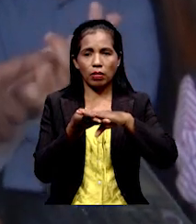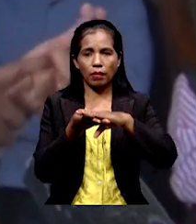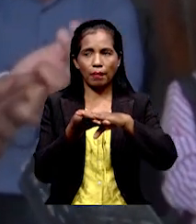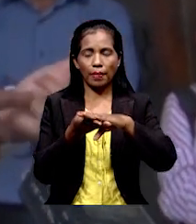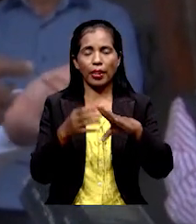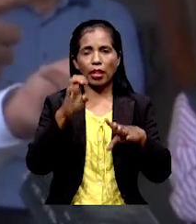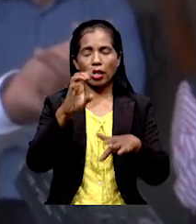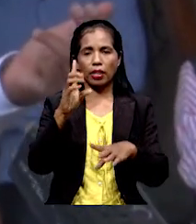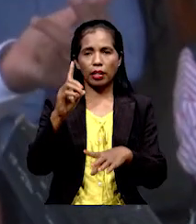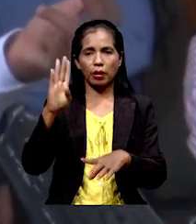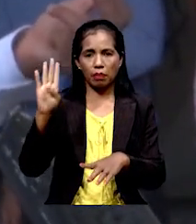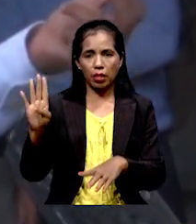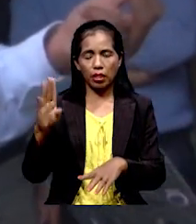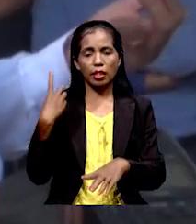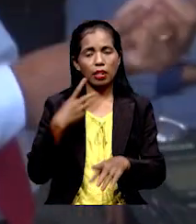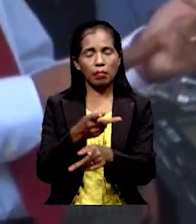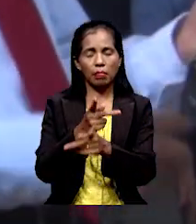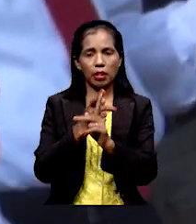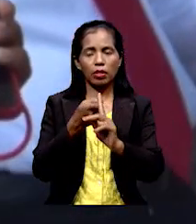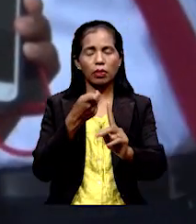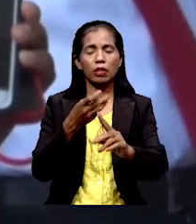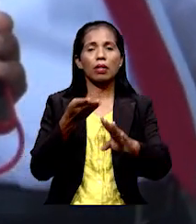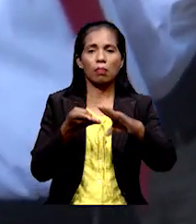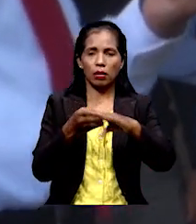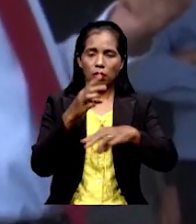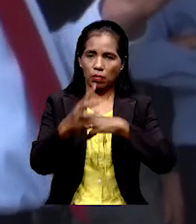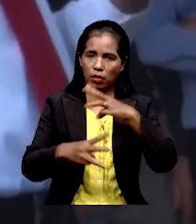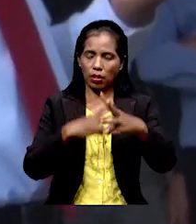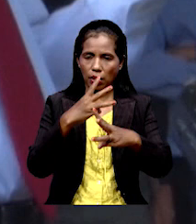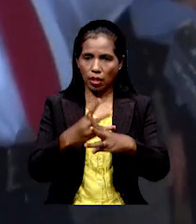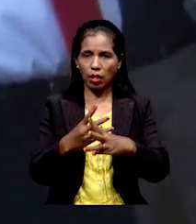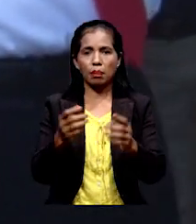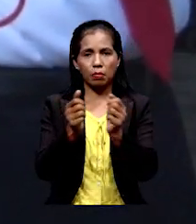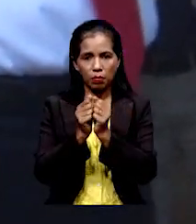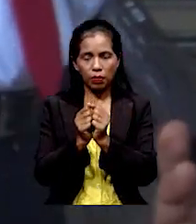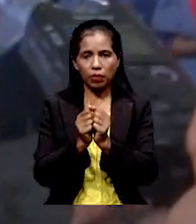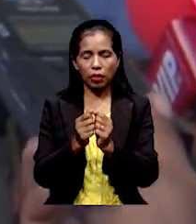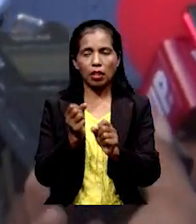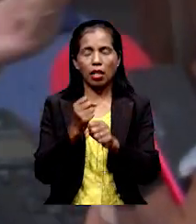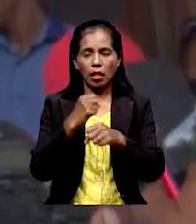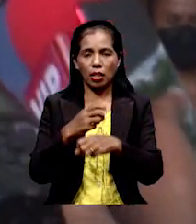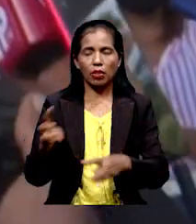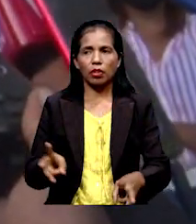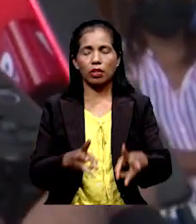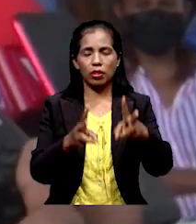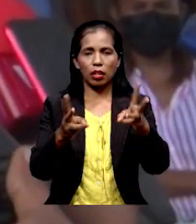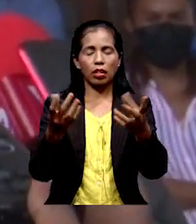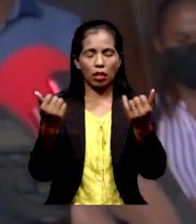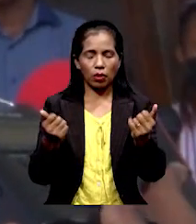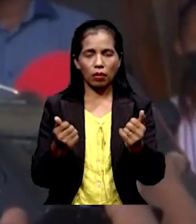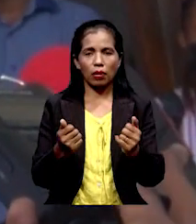EDB, kita impresi tahu si Bank Mundial. Sirne, mengeluarkan halus terlalu kuat dan nembak adu tria lah, hela.